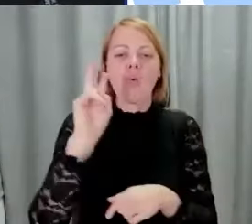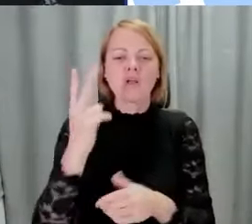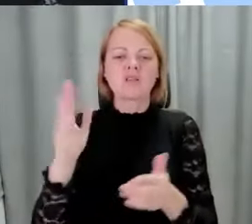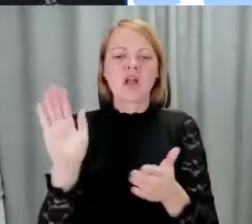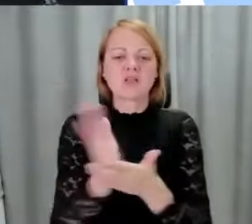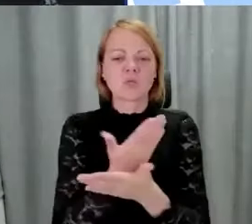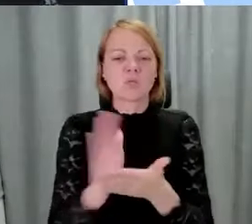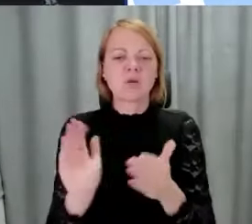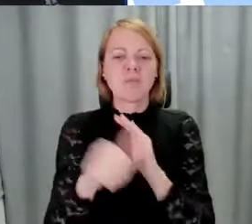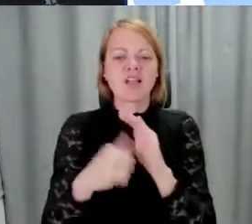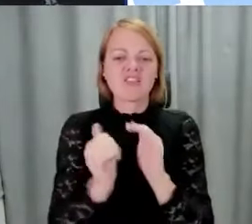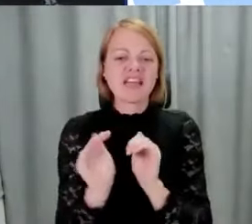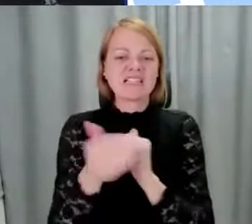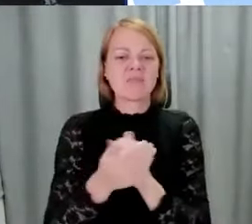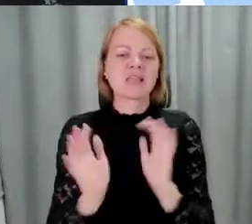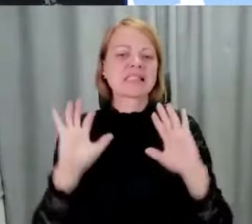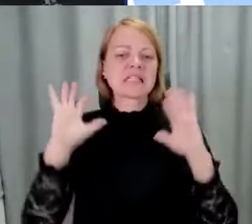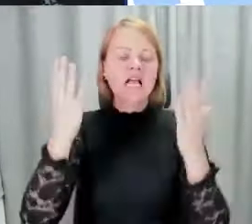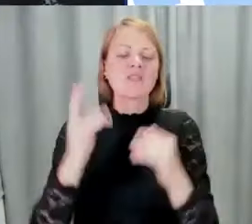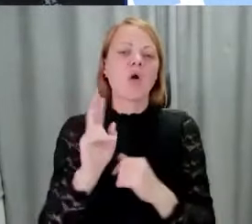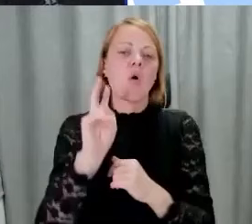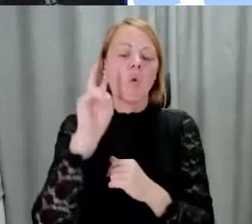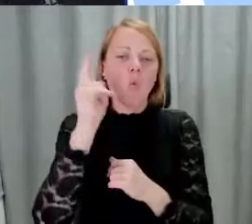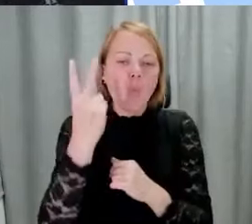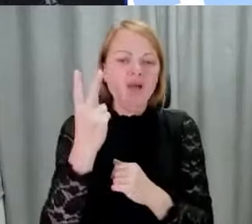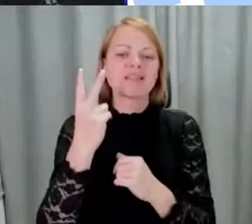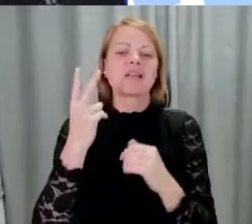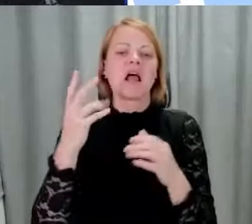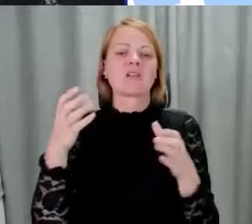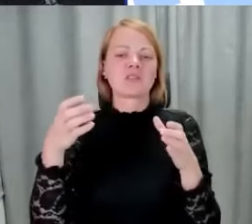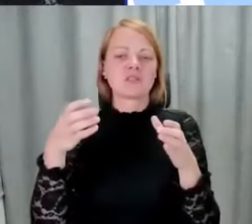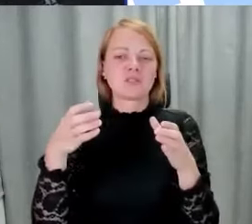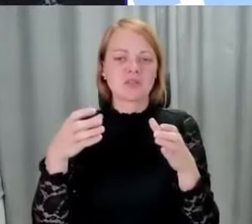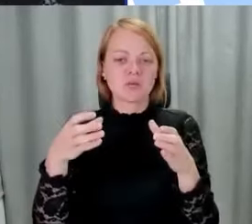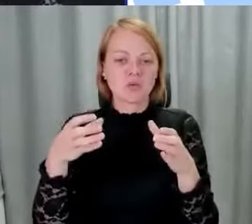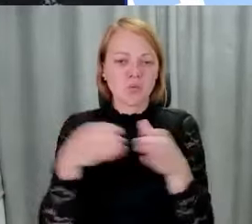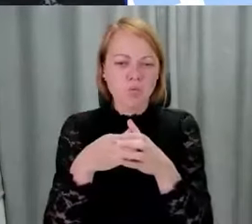gadījumā tas nozīmē, ka otrās grupas būvju patvērtnes gadījumā.